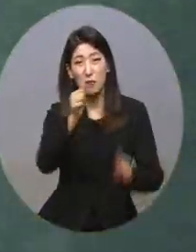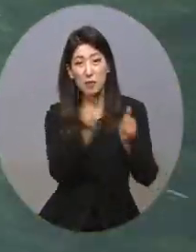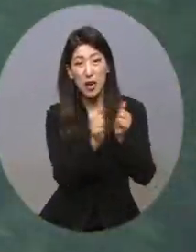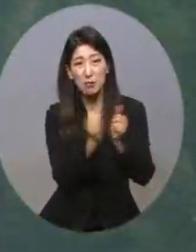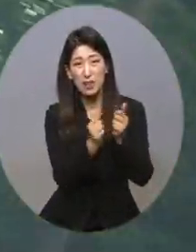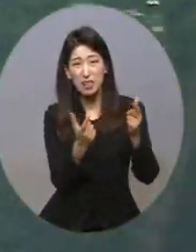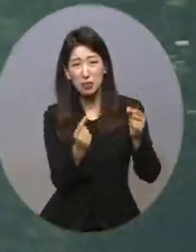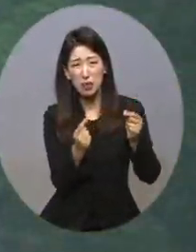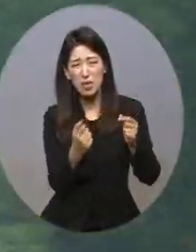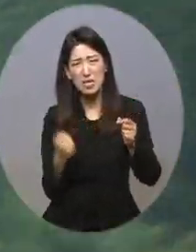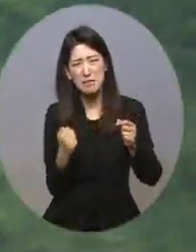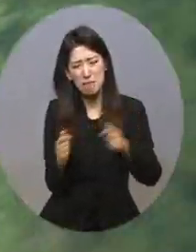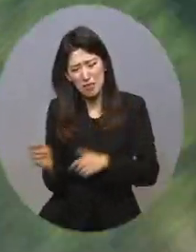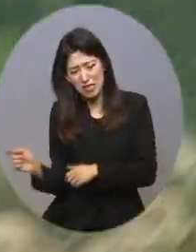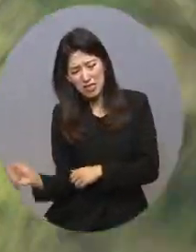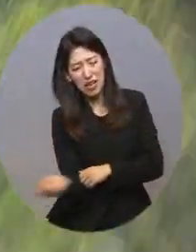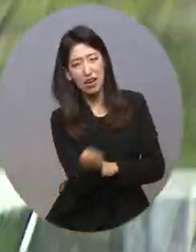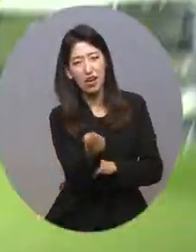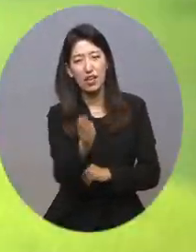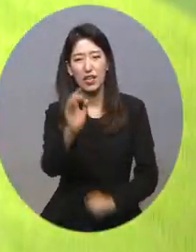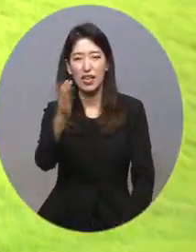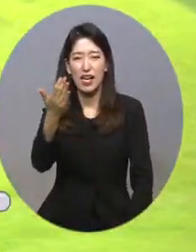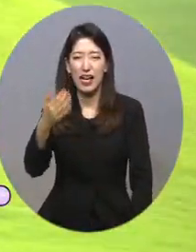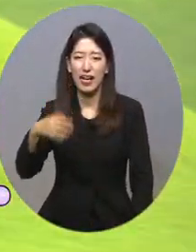아, 영훈이 오빠 따라갔네.